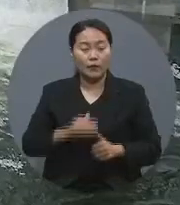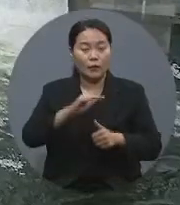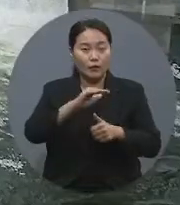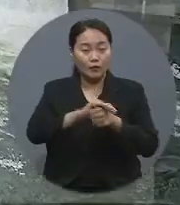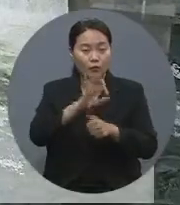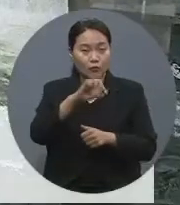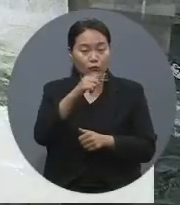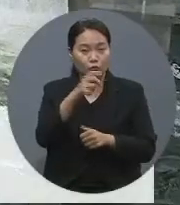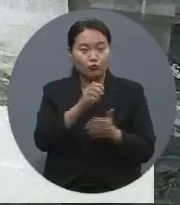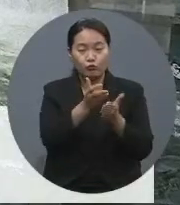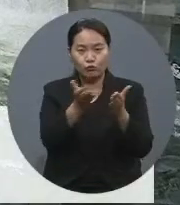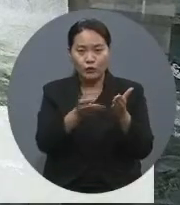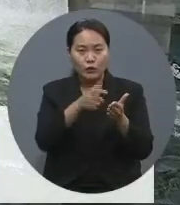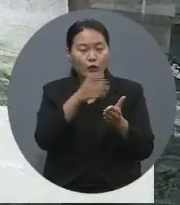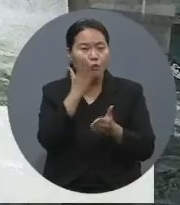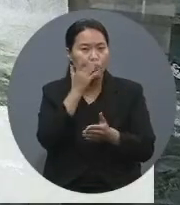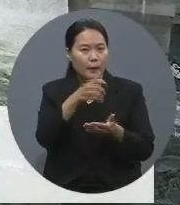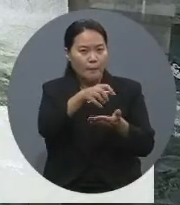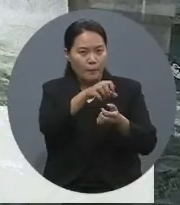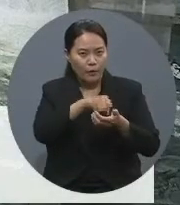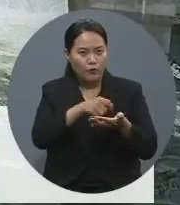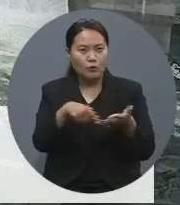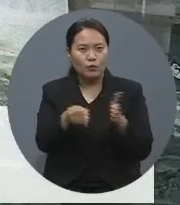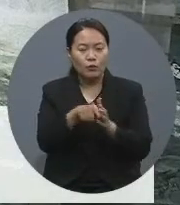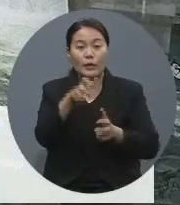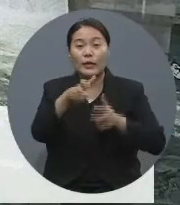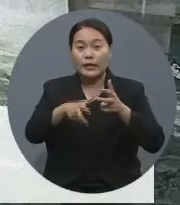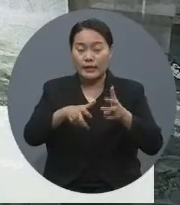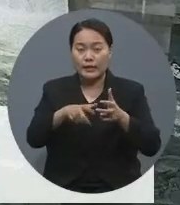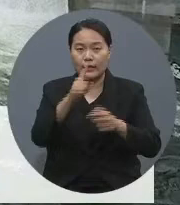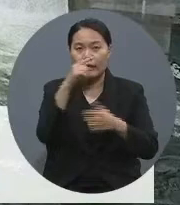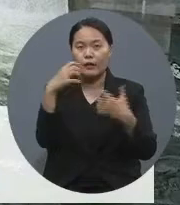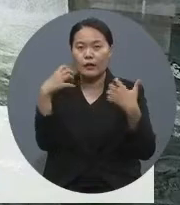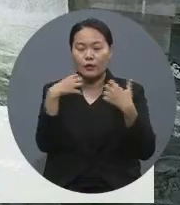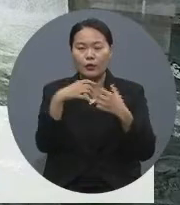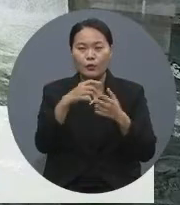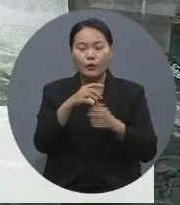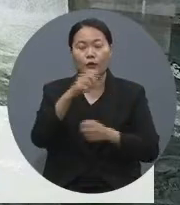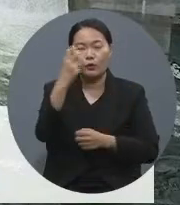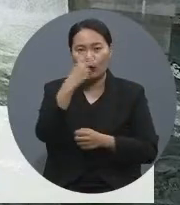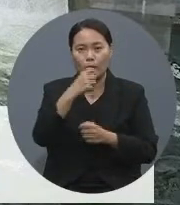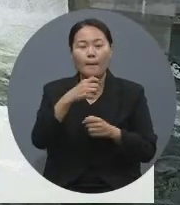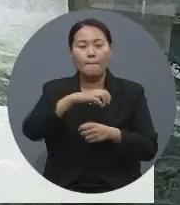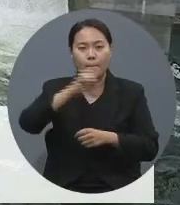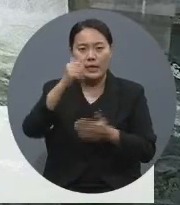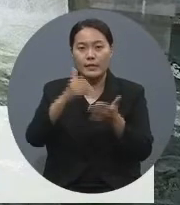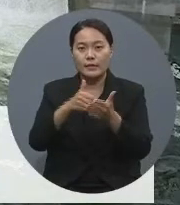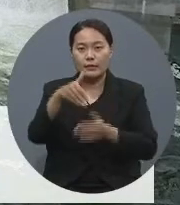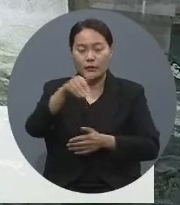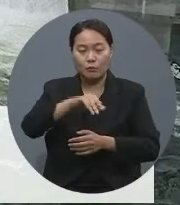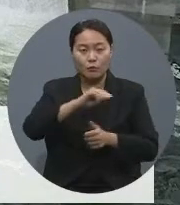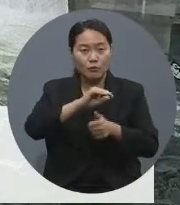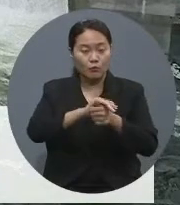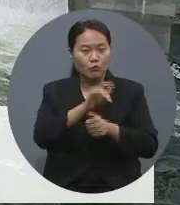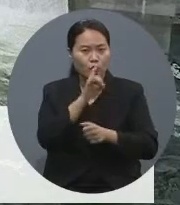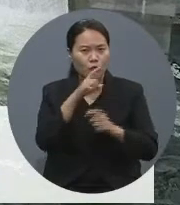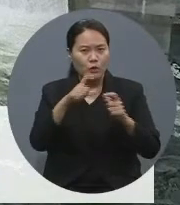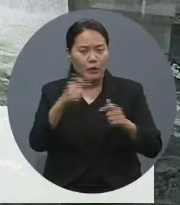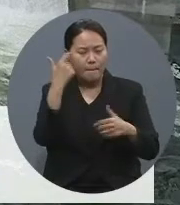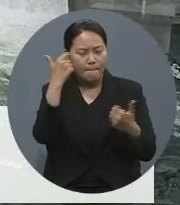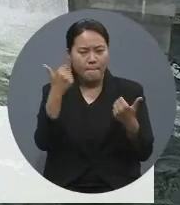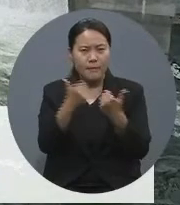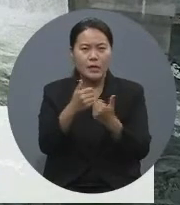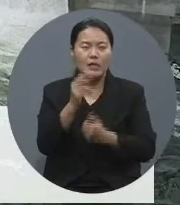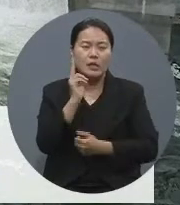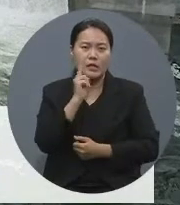경북 청도 운문댐물을 울산에 공급하기 위한 관로 사업이 정부의 예비 타당성 조사를 통과했지만 경북 구미 지역의